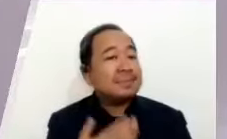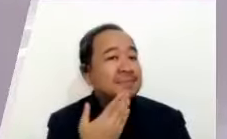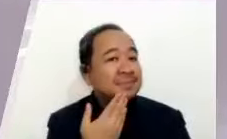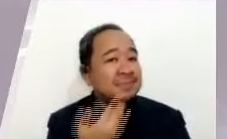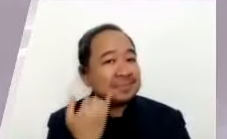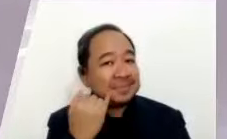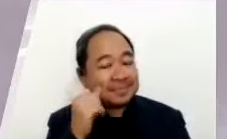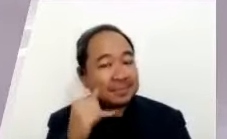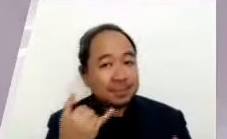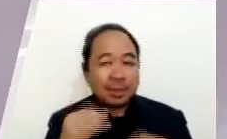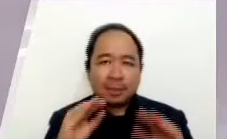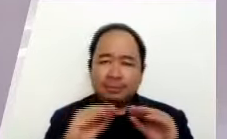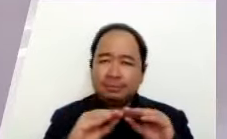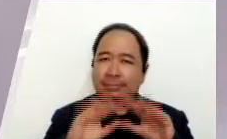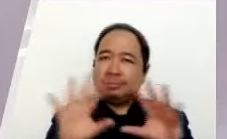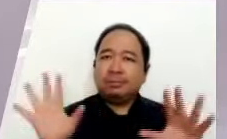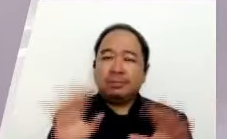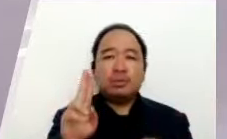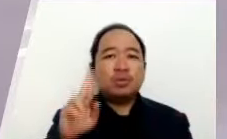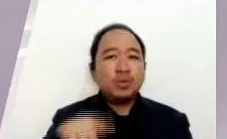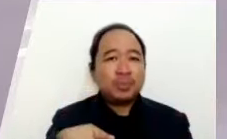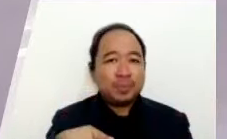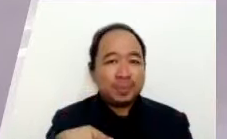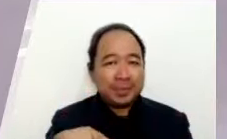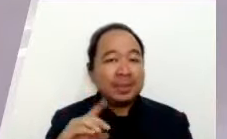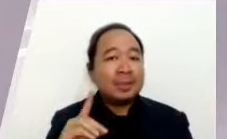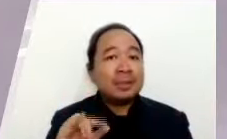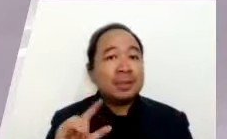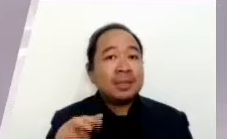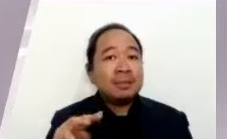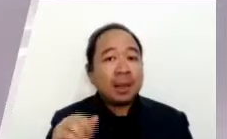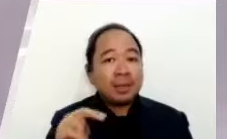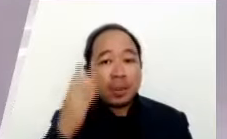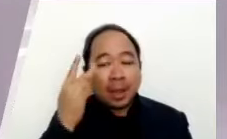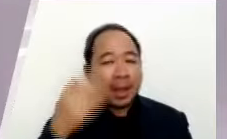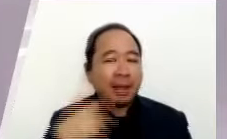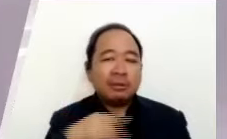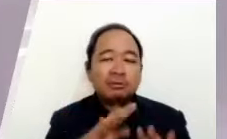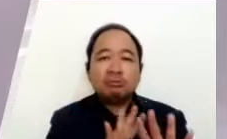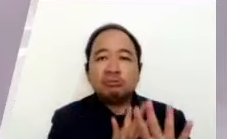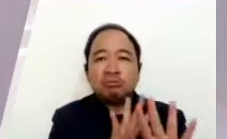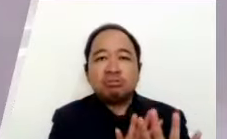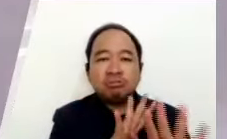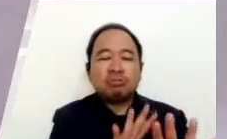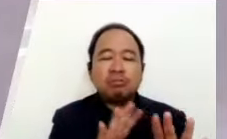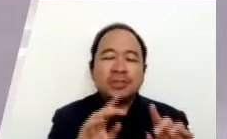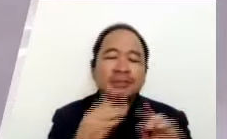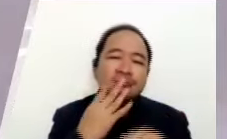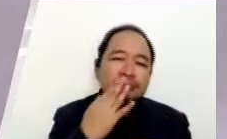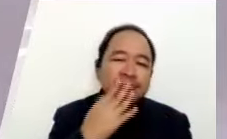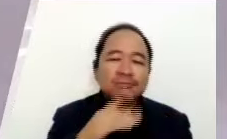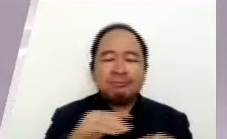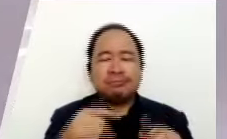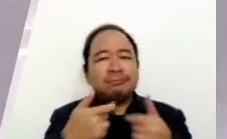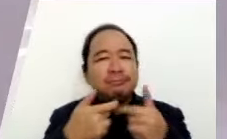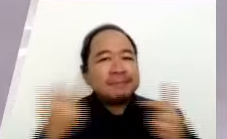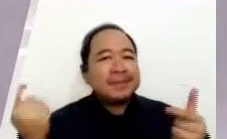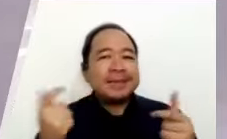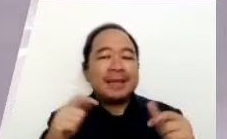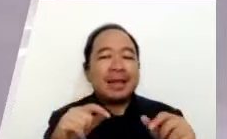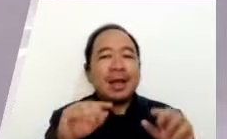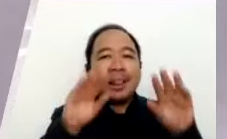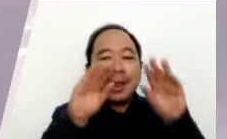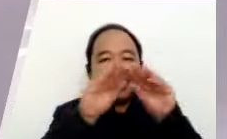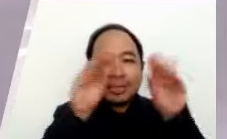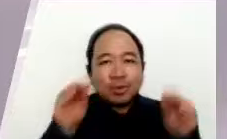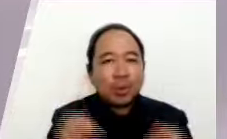nagliwanag ang UP Diliman sa pagparada ng mga makukulay at naglalakihang parol sa taunang Lantern Parade ng